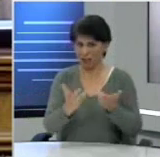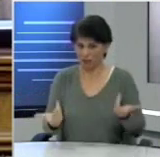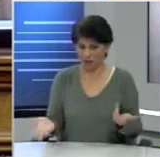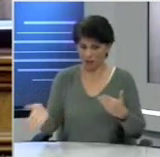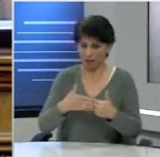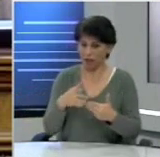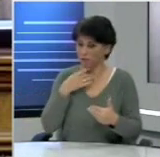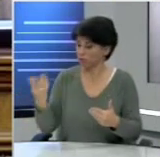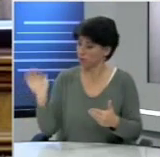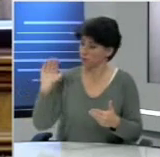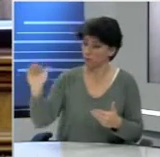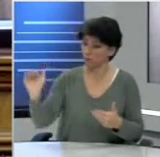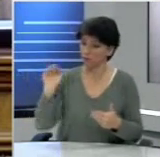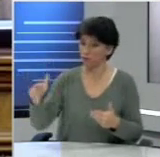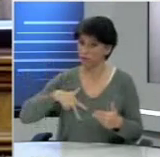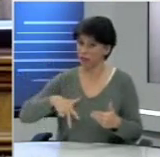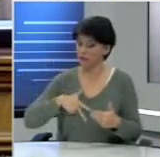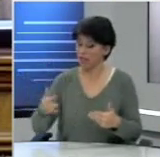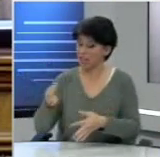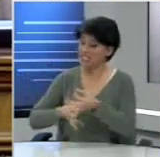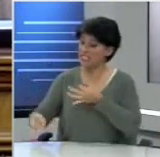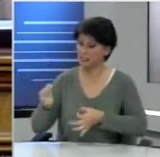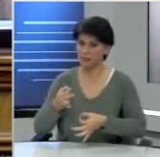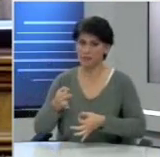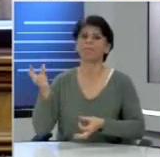εξηγήσεις. Και μετά επανέρχεται ο κύριος